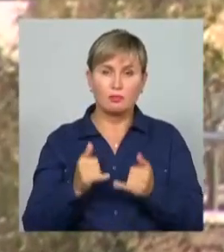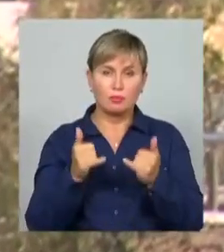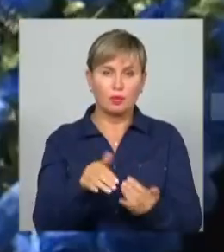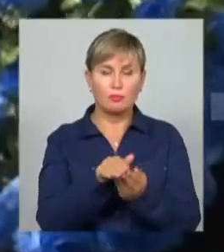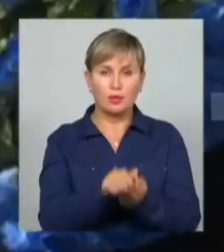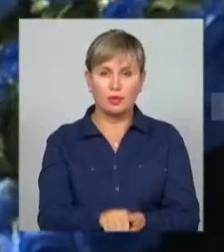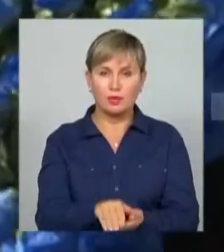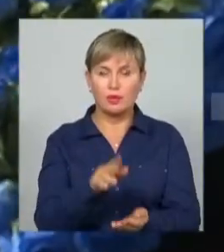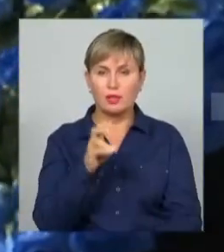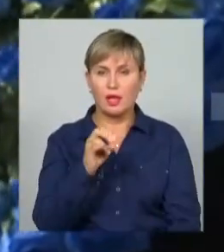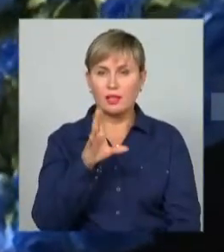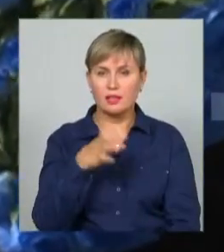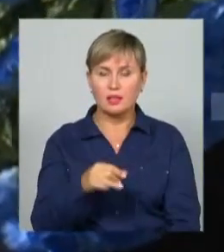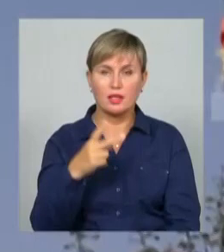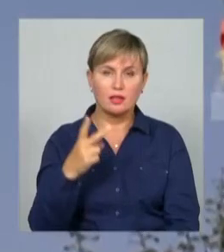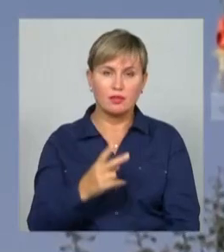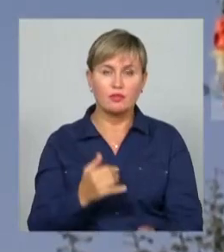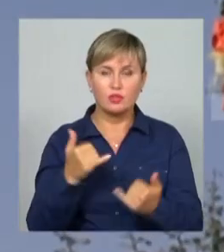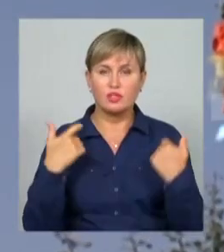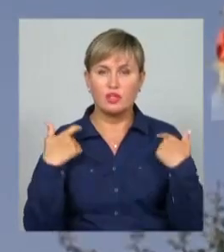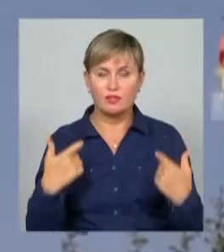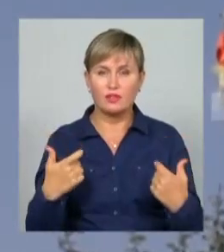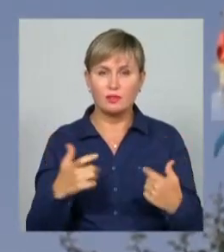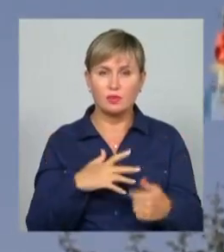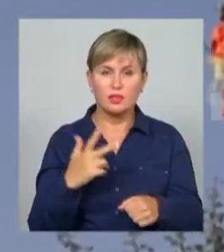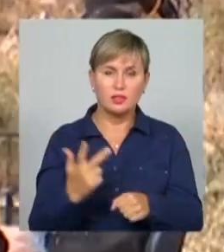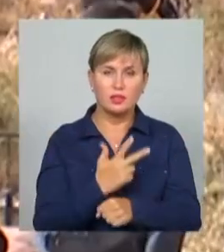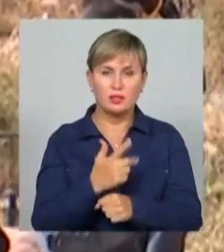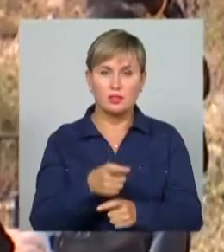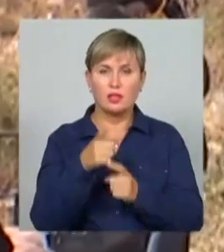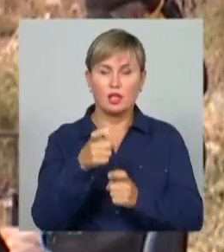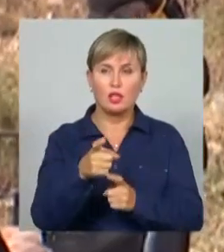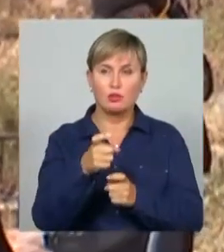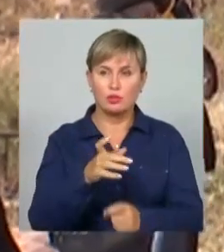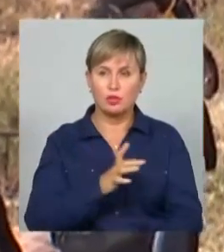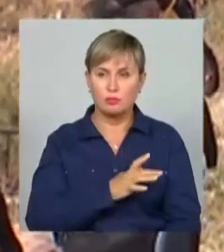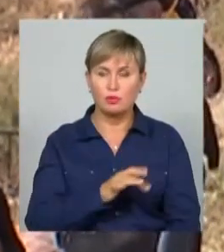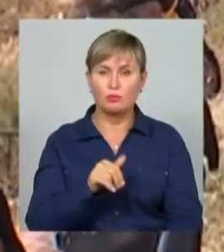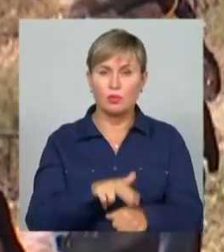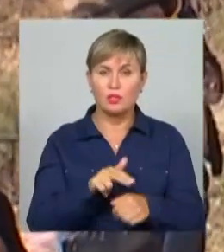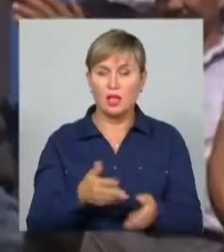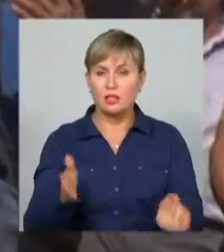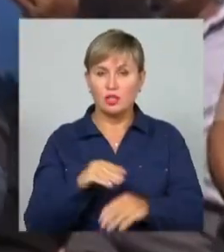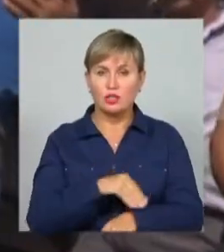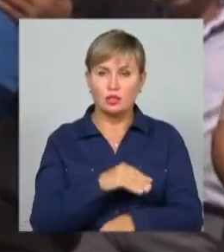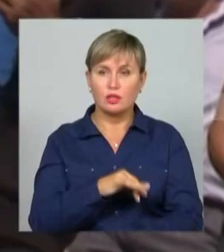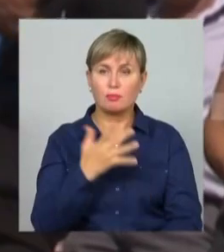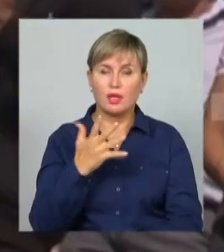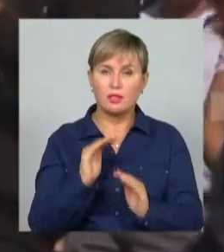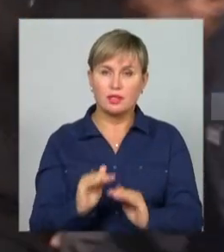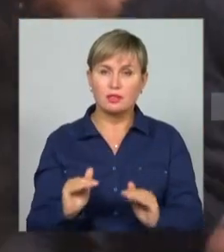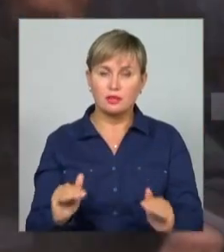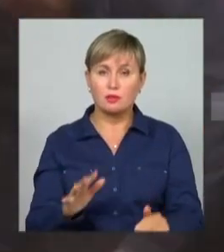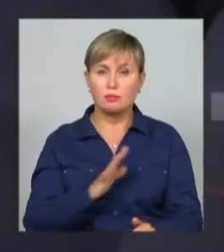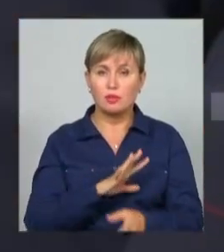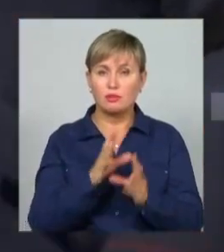похоронили на кладбище Кинсай-2. В честь офицера трижды прогремел залп из боевого оружия. У полицейского остались жена и пятеро детей. Ему